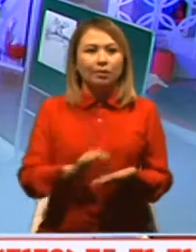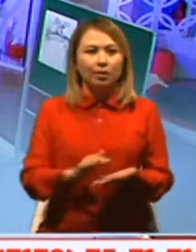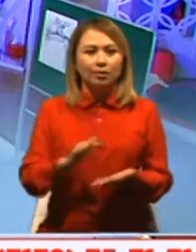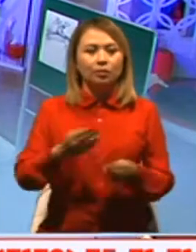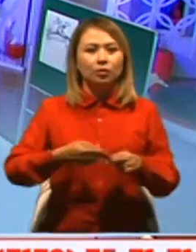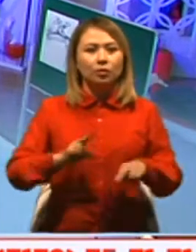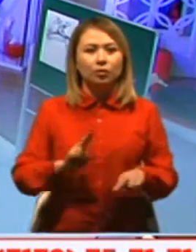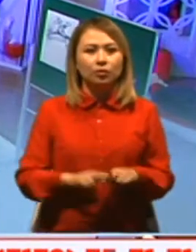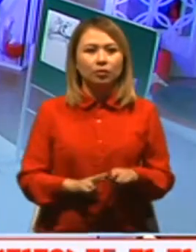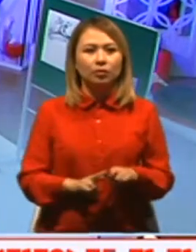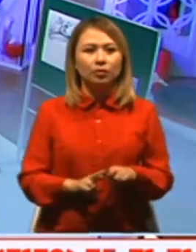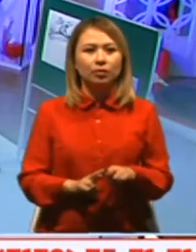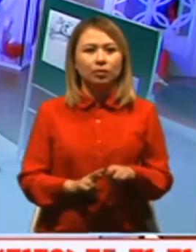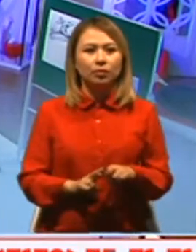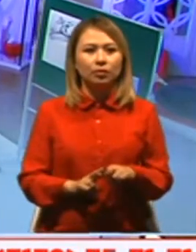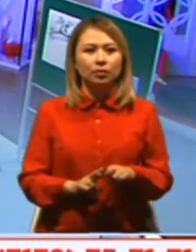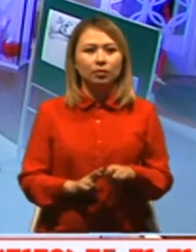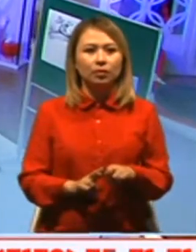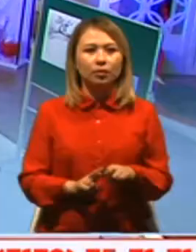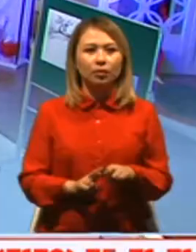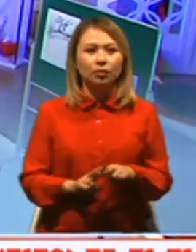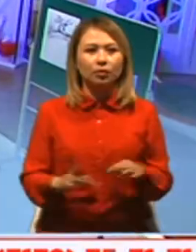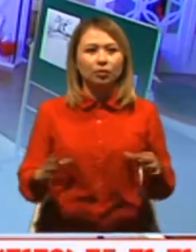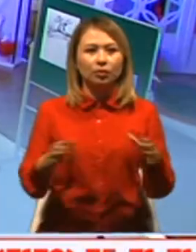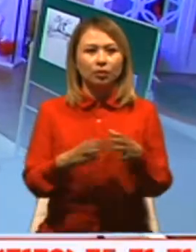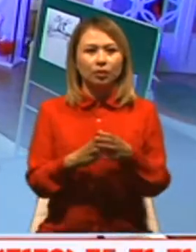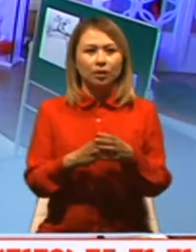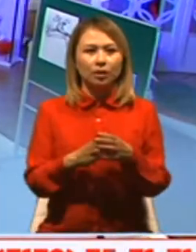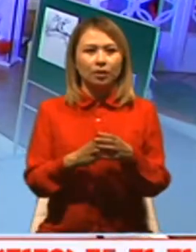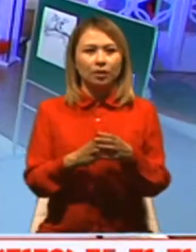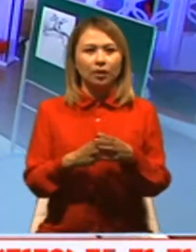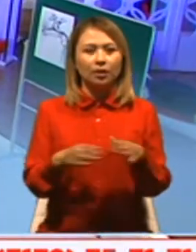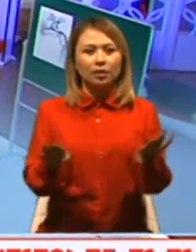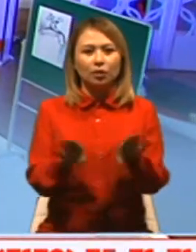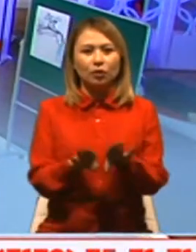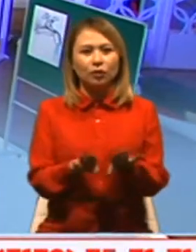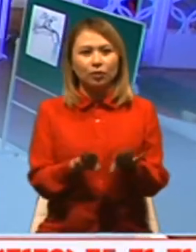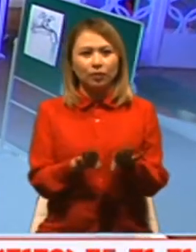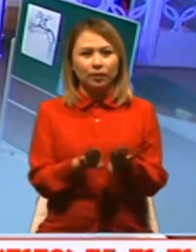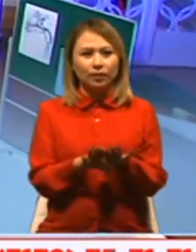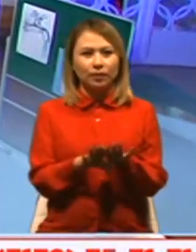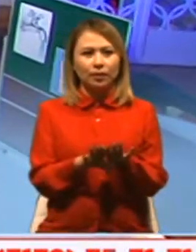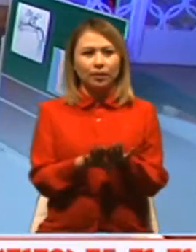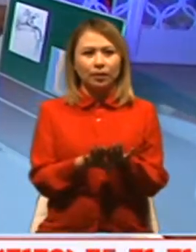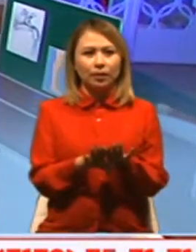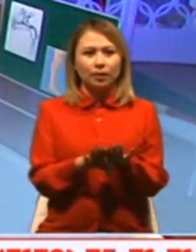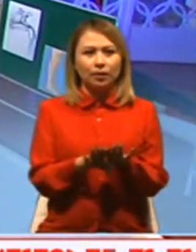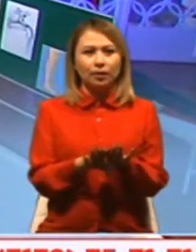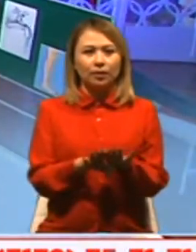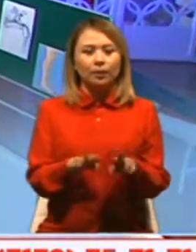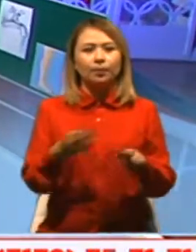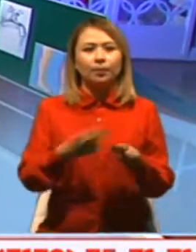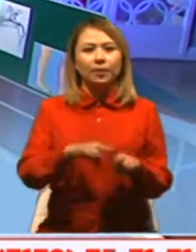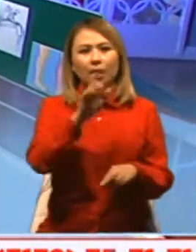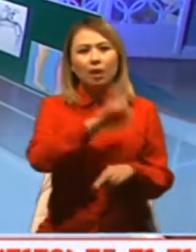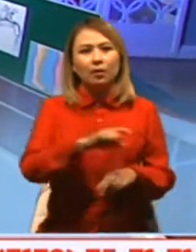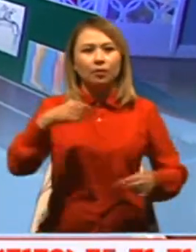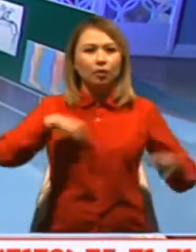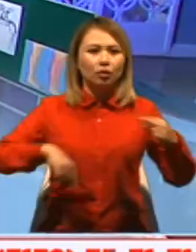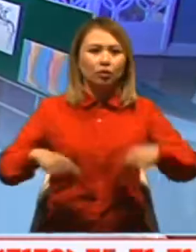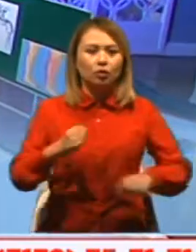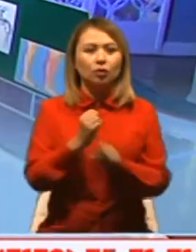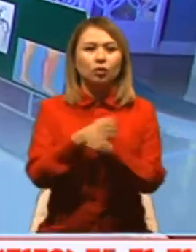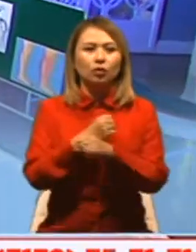яғни 60-50 пайызға дейін азайып кететіндігі байқалған. Ал енді қарттық жасқа қарай судың деңгейі азаюына байланысты адамдарда сүйектің